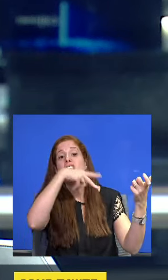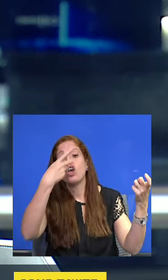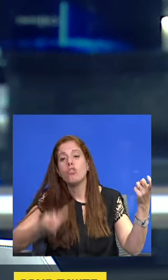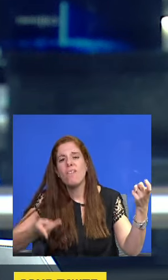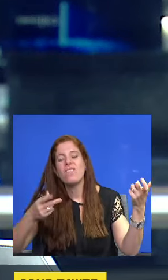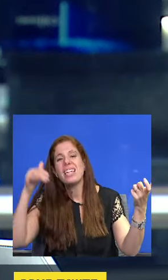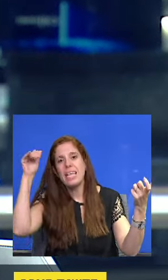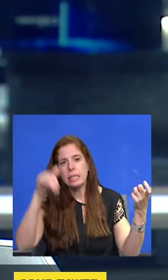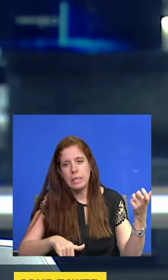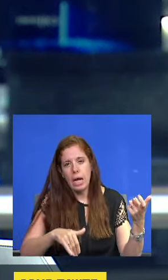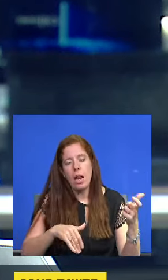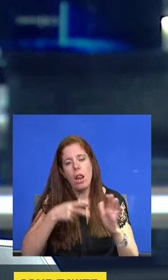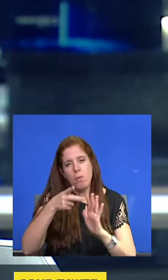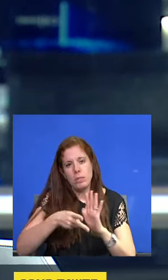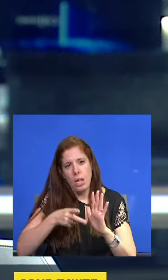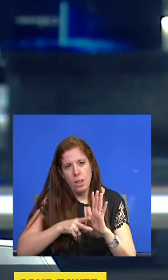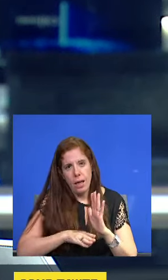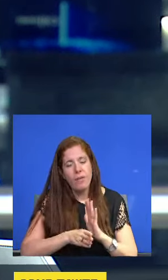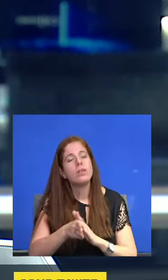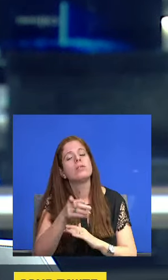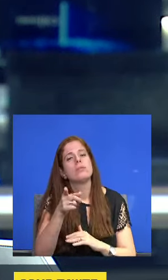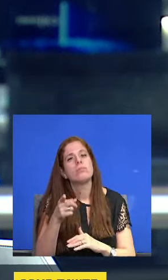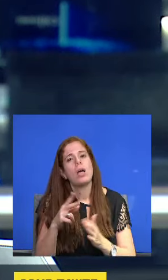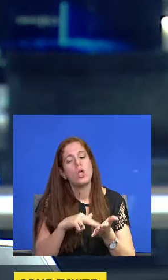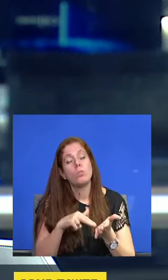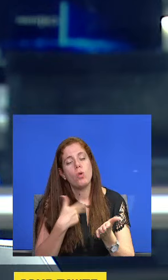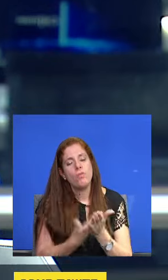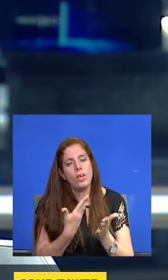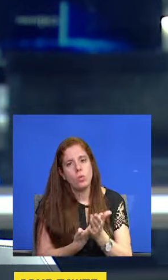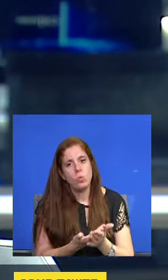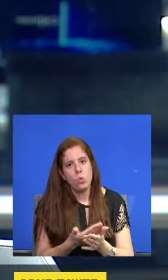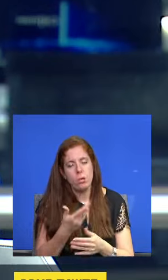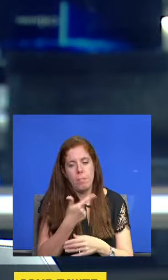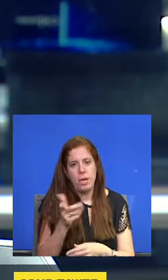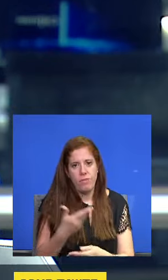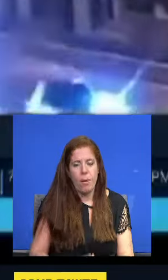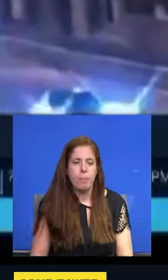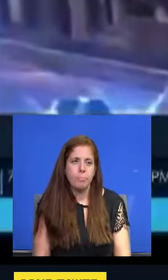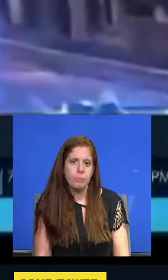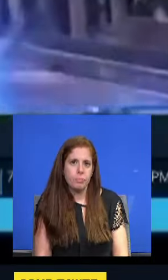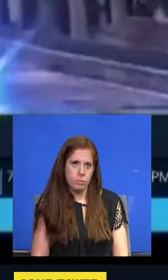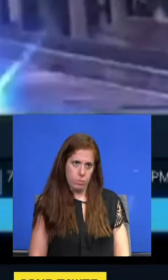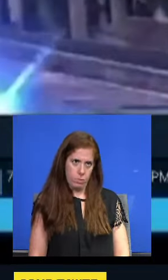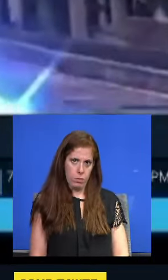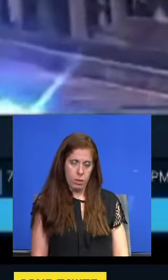מסילת רכבת. התמונות והעדויות מהזירה הקשה שם, בכתבה של יואב זהבי.